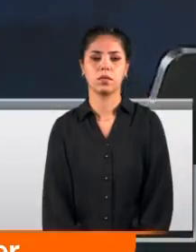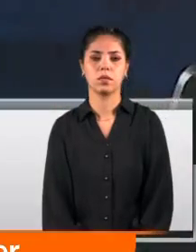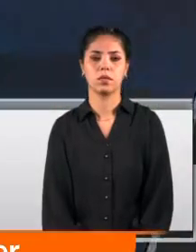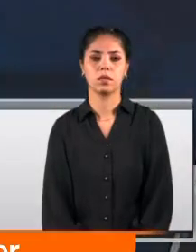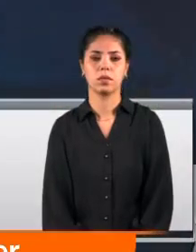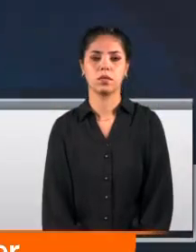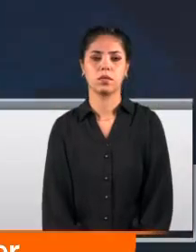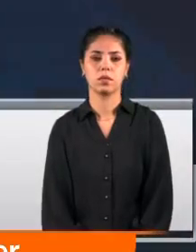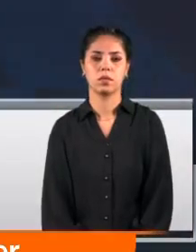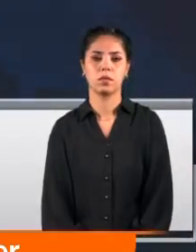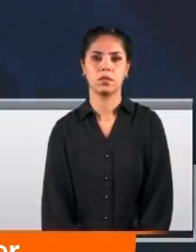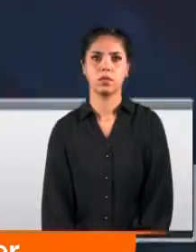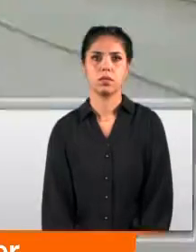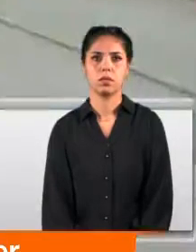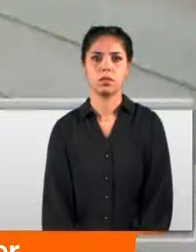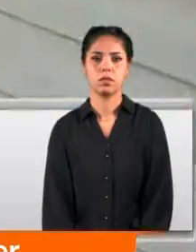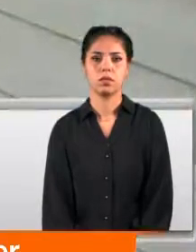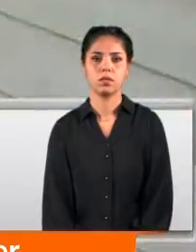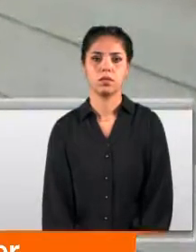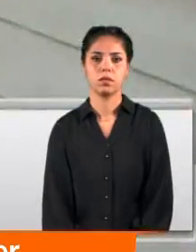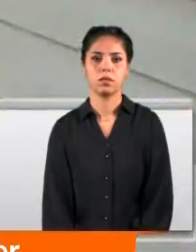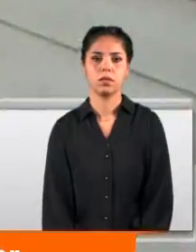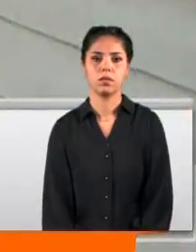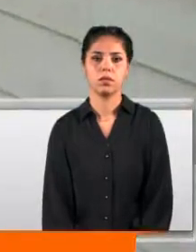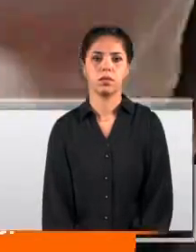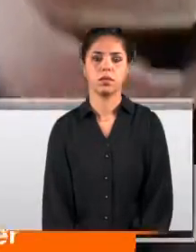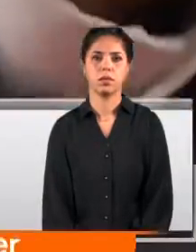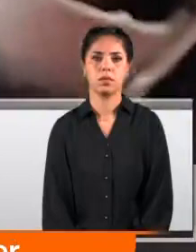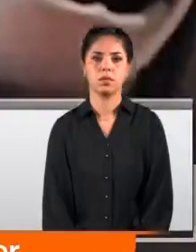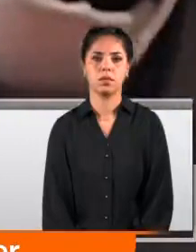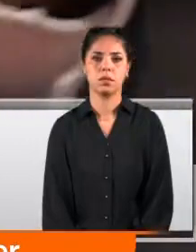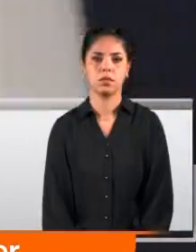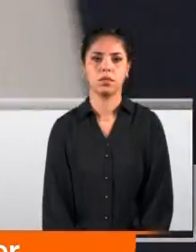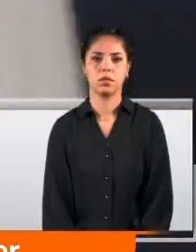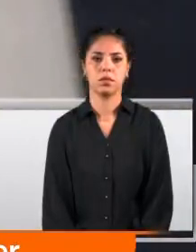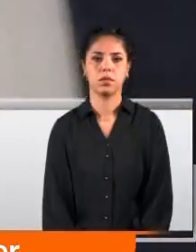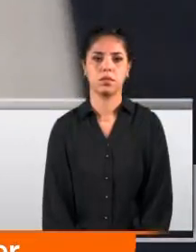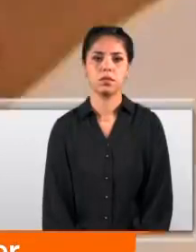Ekmeğin içinde bir mikrop tespit edildi haftada içkini alıyorum ben Halk Ekmek